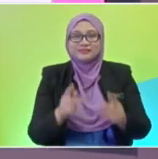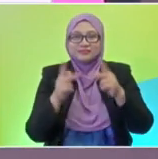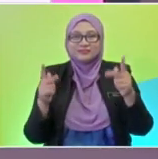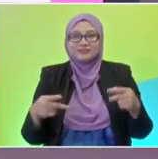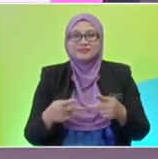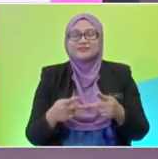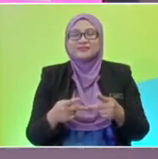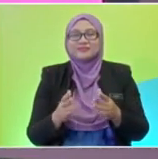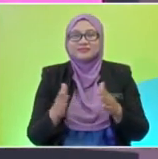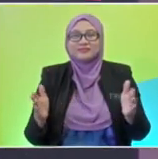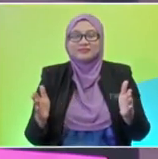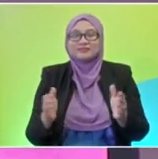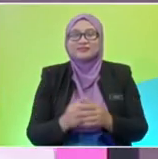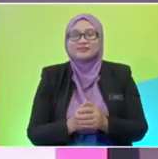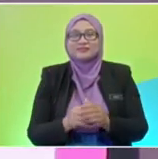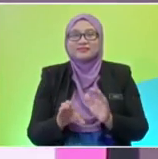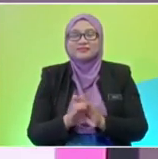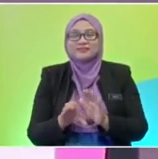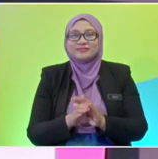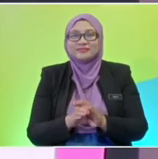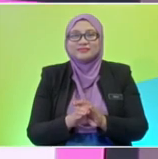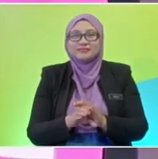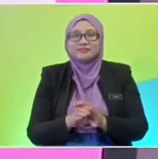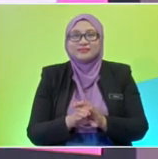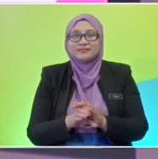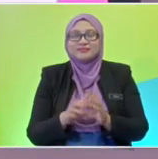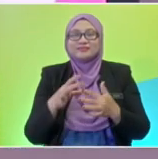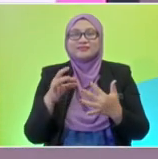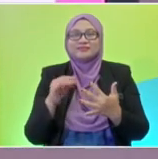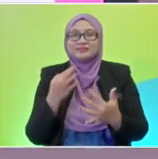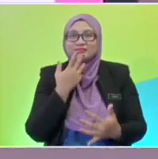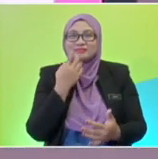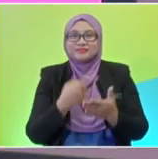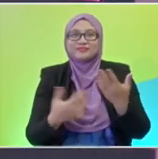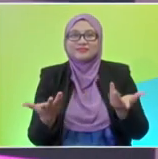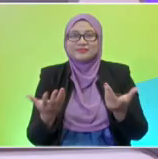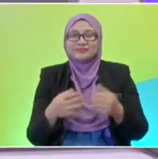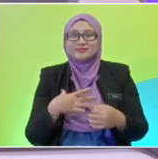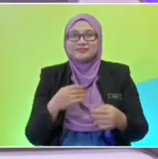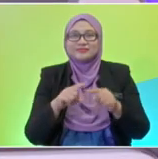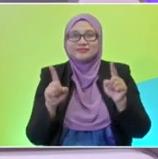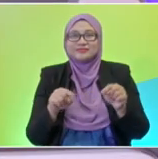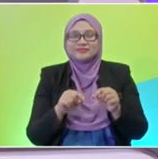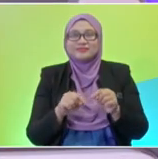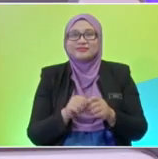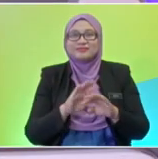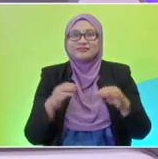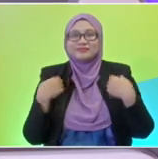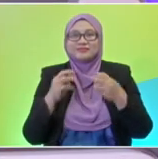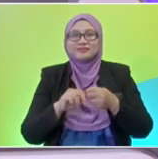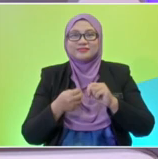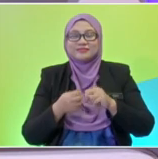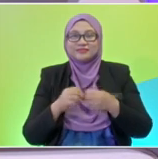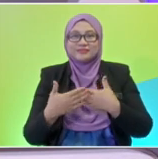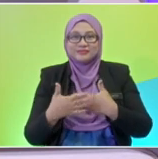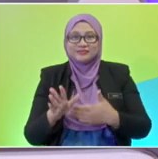macam ini contoh dia oke kan menilai saya siap-siap Na pilih warna apa terpulang kepada murid-muri tiada masalah oke